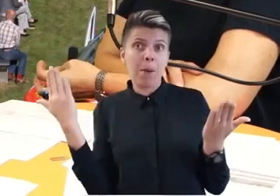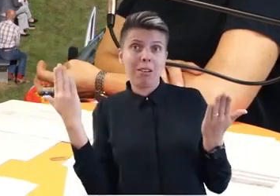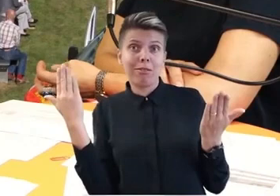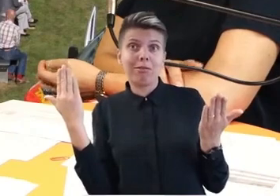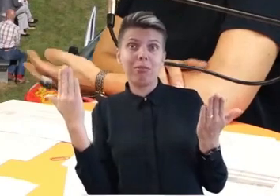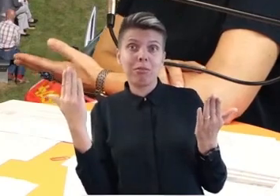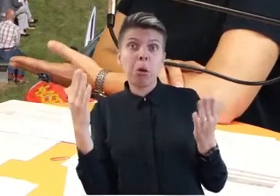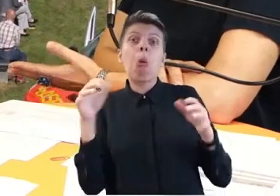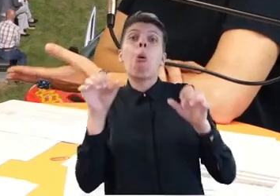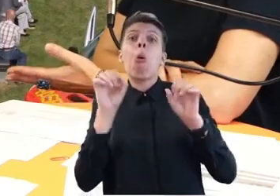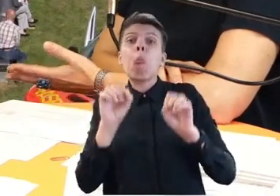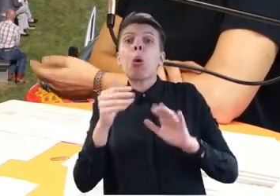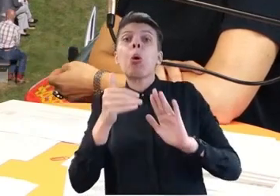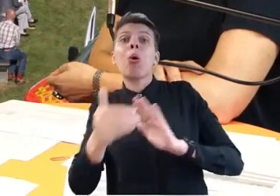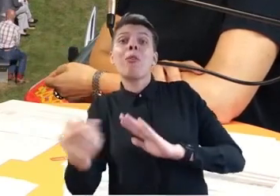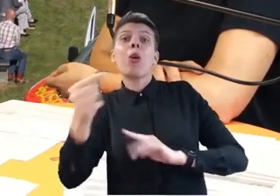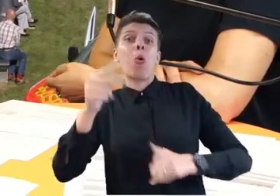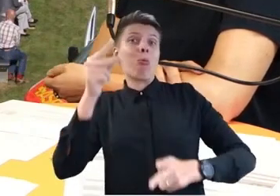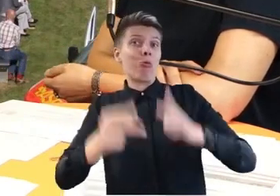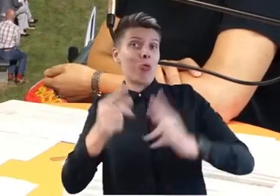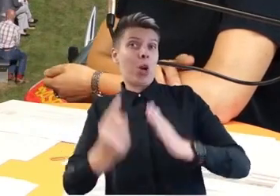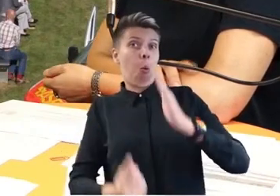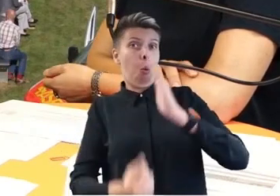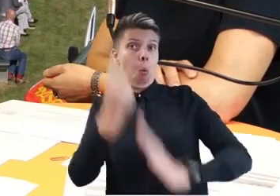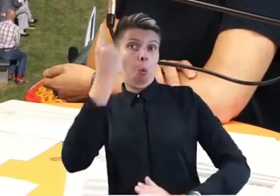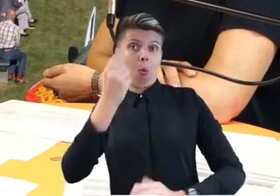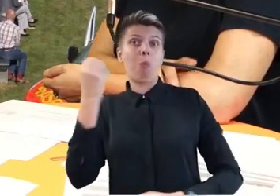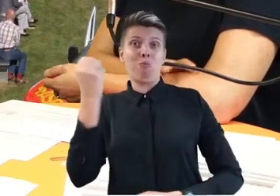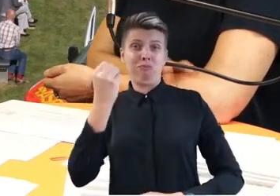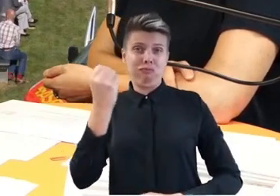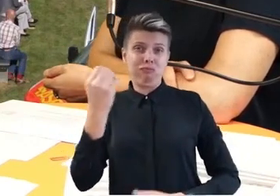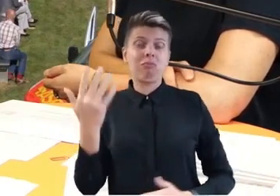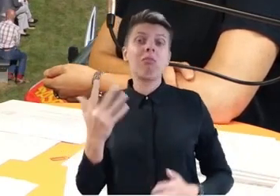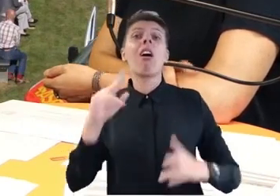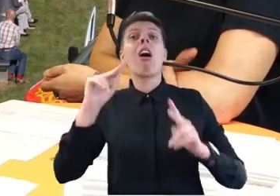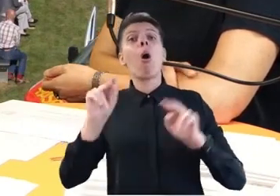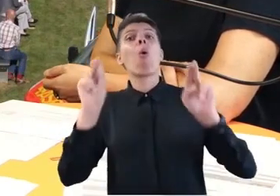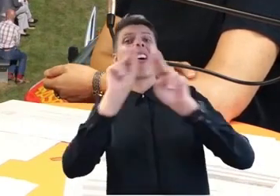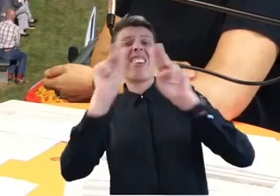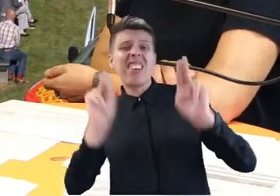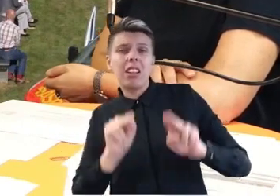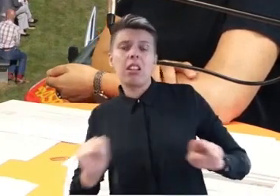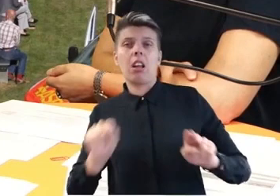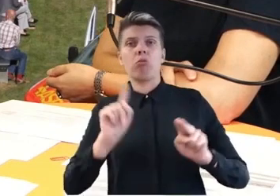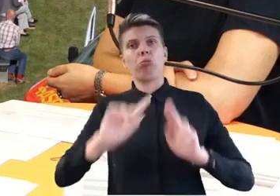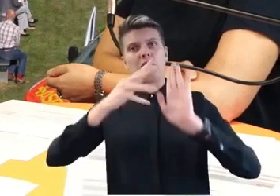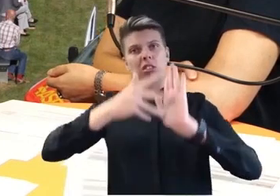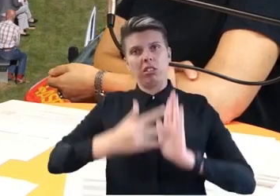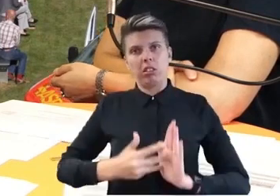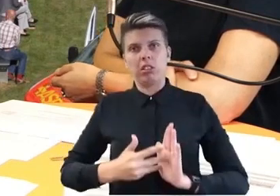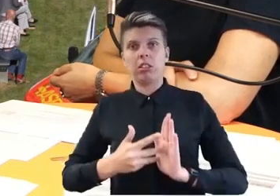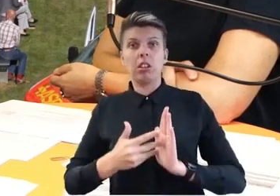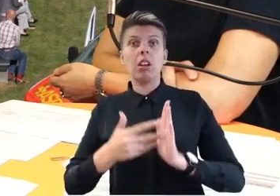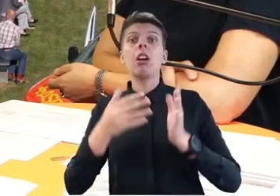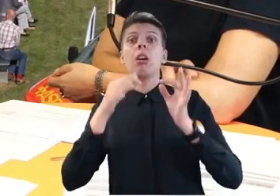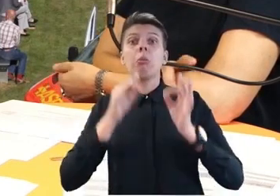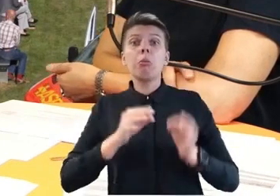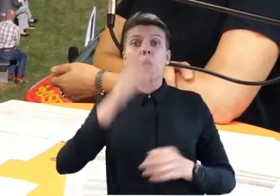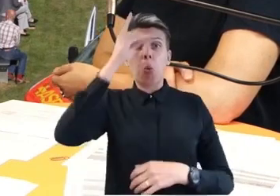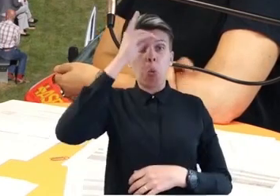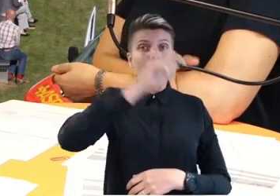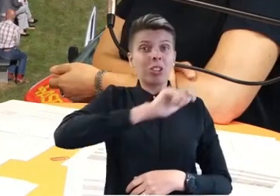größere schadenslage daraus entwickeln wir schauen auch international wenn zahlreiche deutsche betroffen sind oder